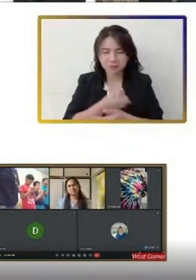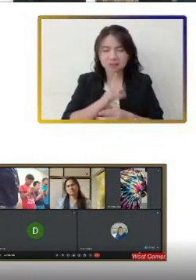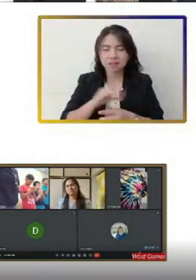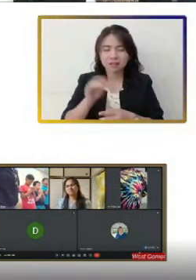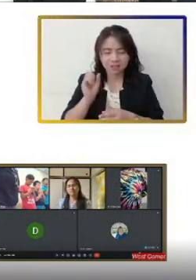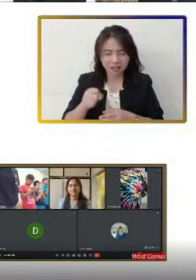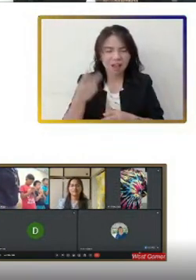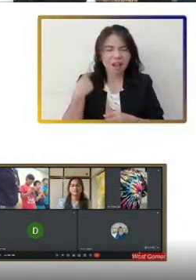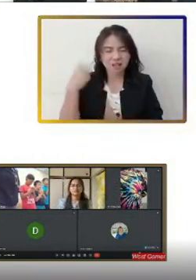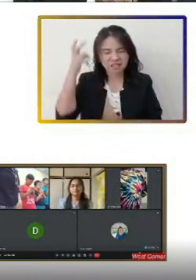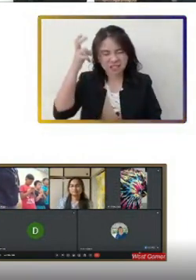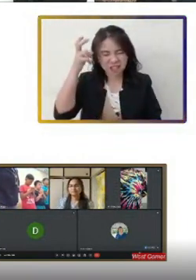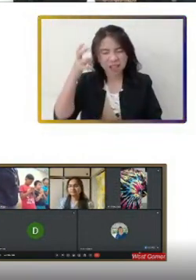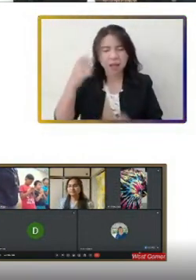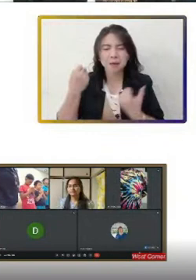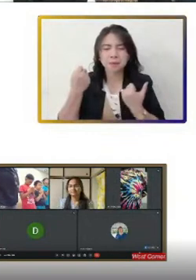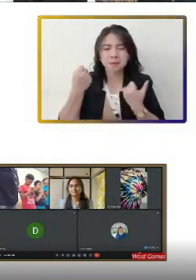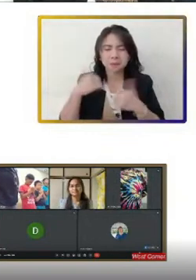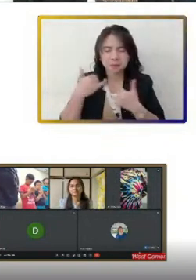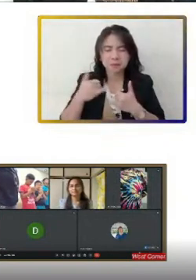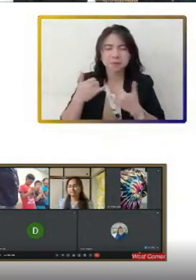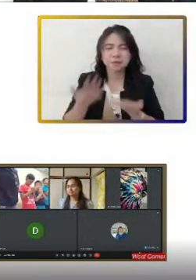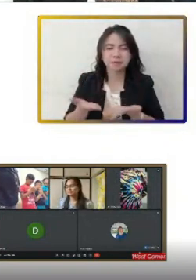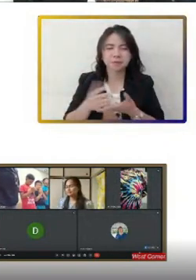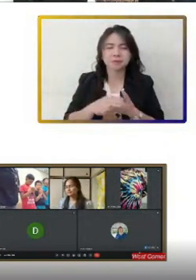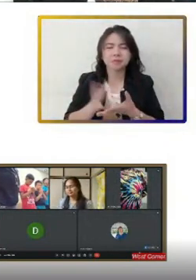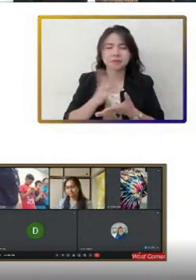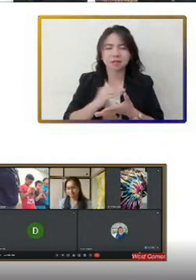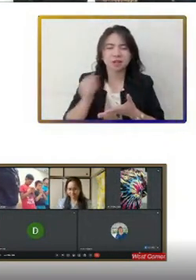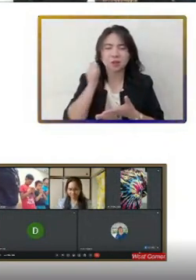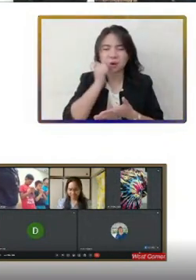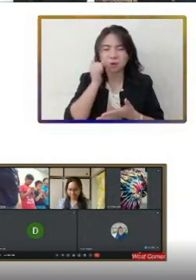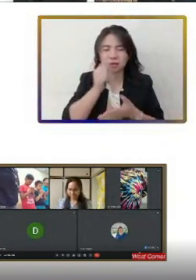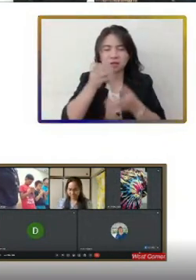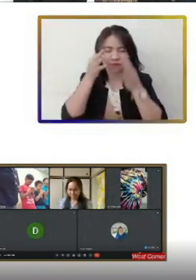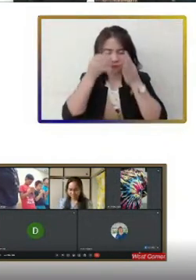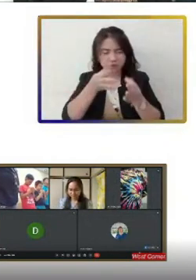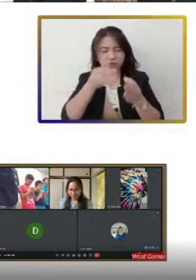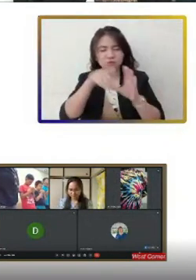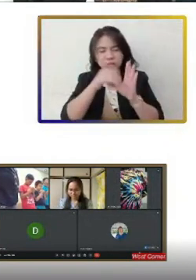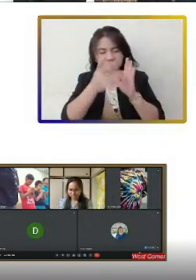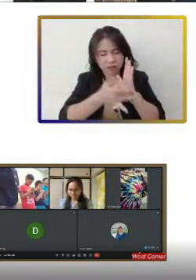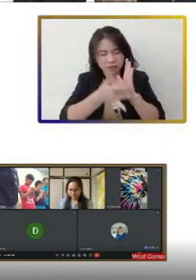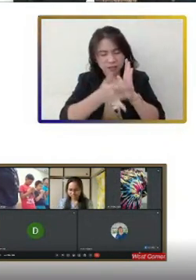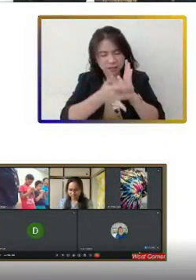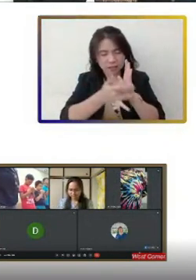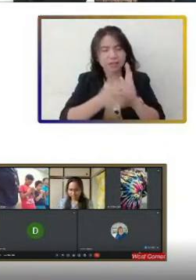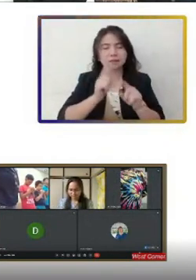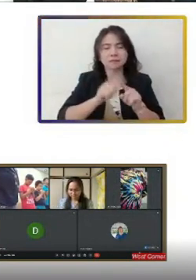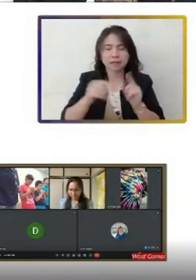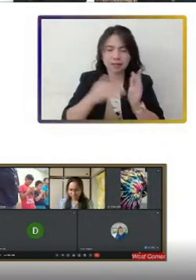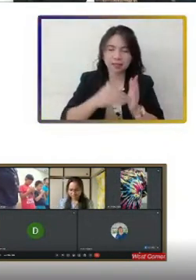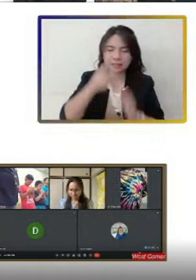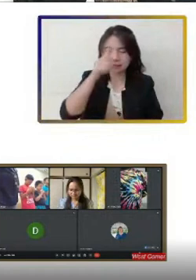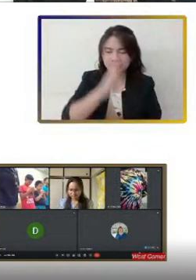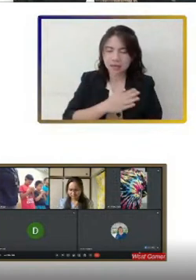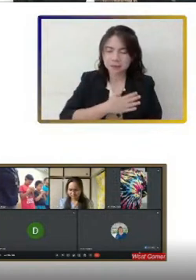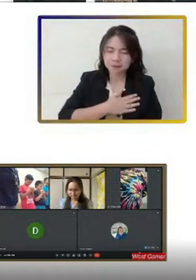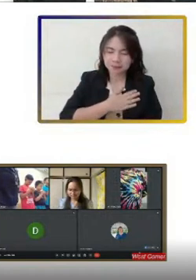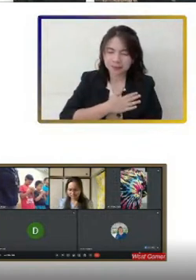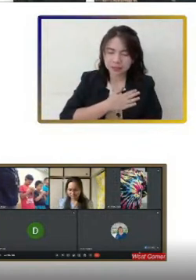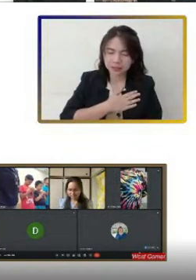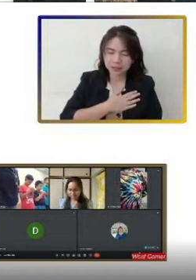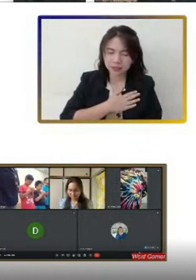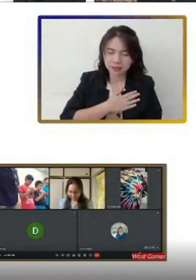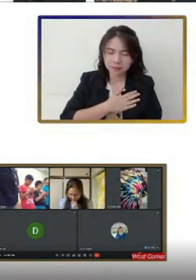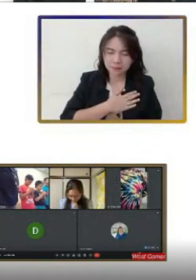Panginoon. Dito po siya naghanap buhay sa cellphone, Panginoon. I pray, Panginoon. Niling ko po, Panginoon, na ma-disipropot.